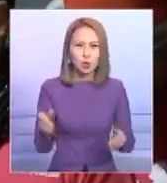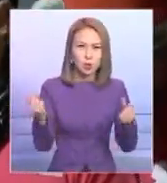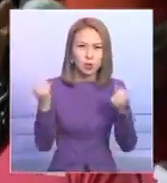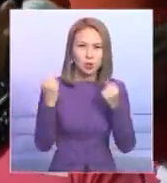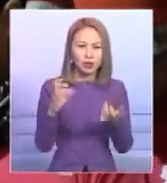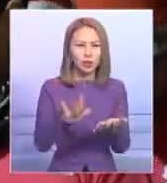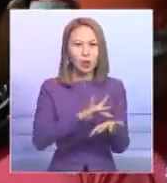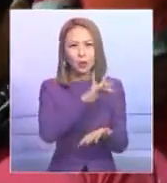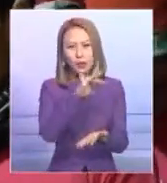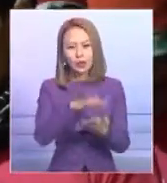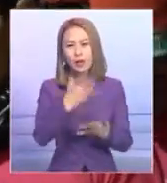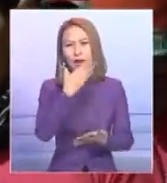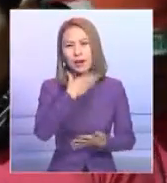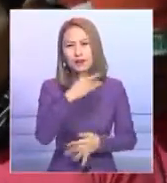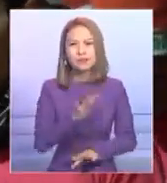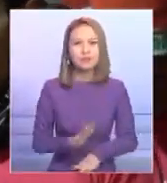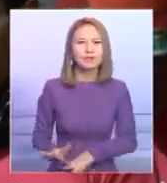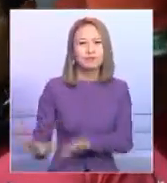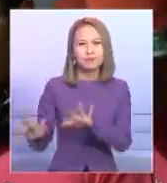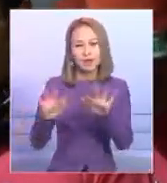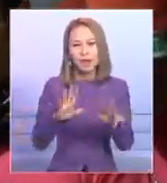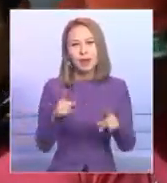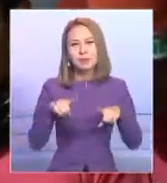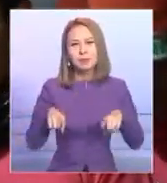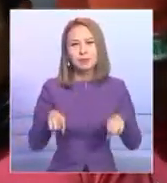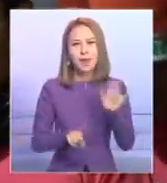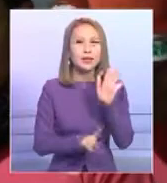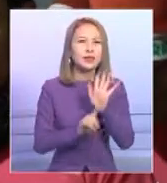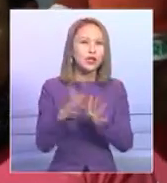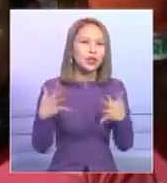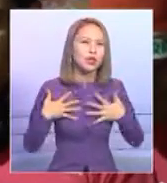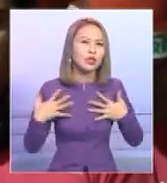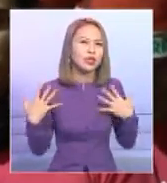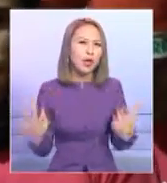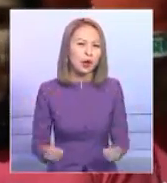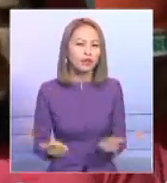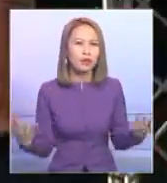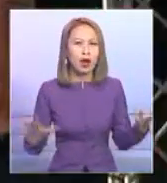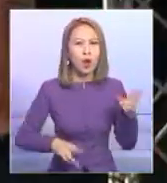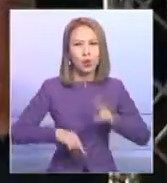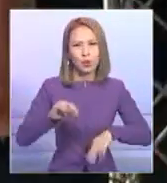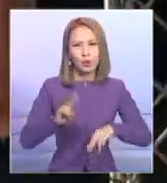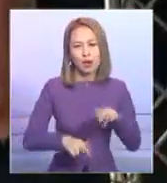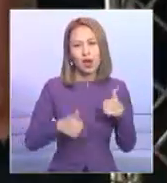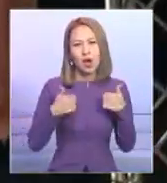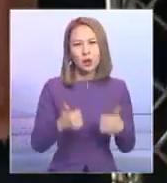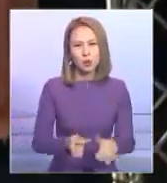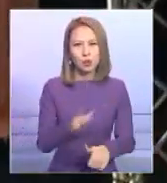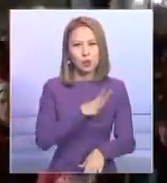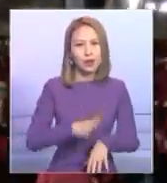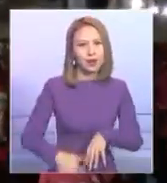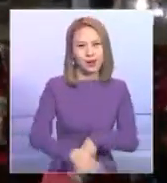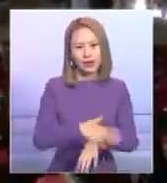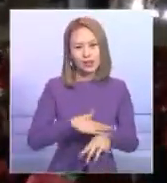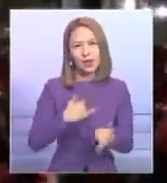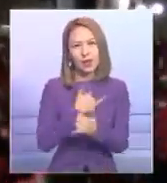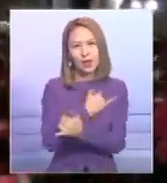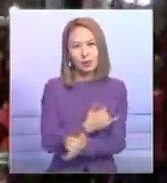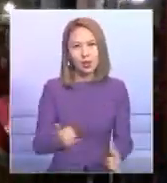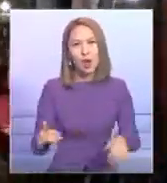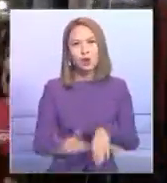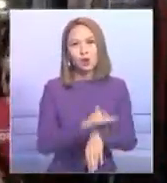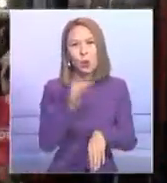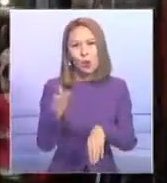түсіп қаланың көрікті жерлерімен жүгіріп өтті. Денсаулық пен көтеріңкі көңіл күй мерекесінің мақсаты халықты мейірімділік пен